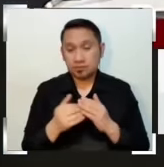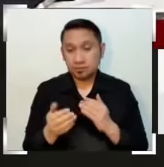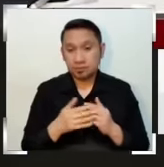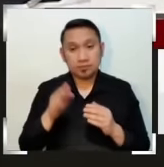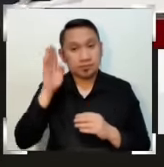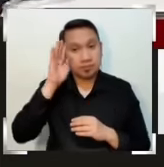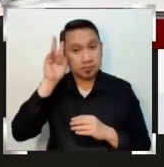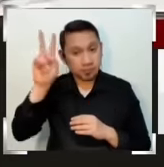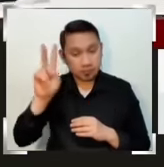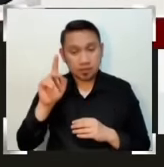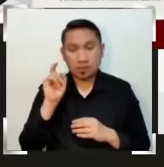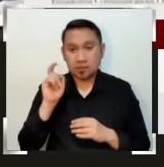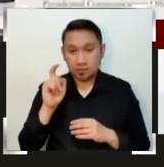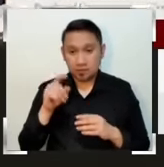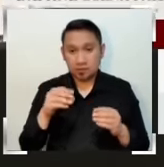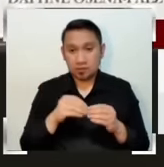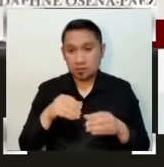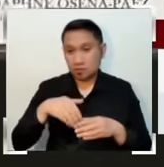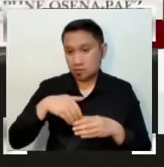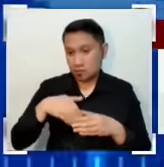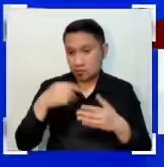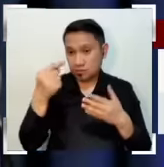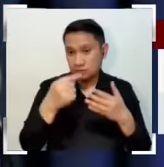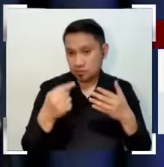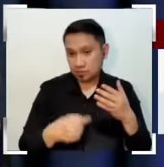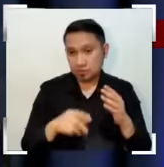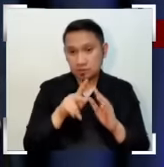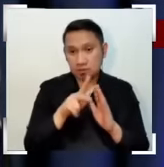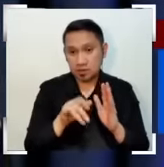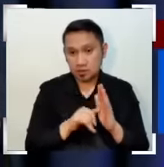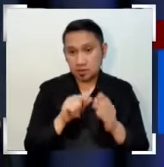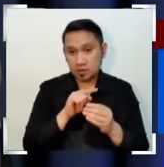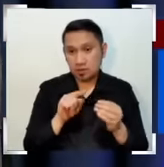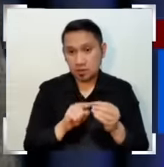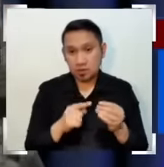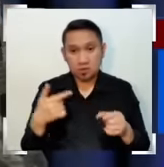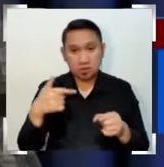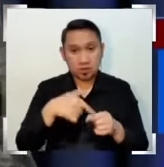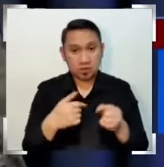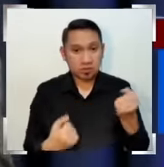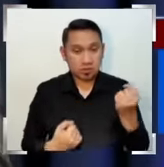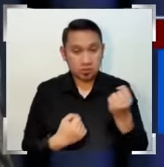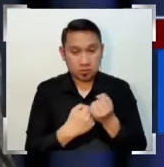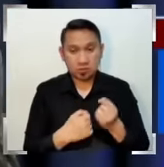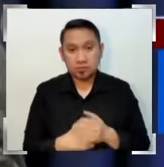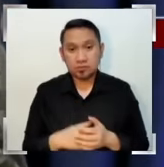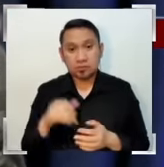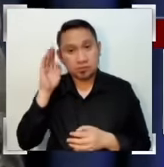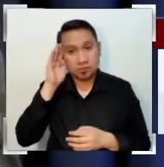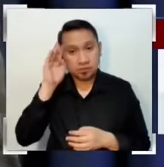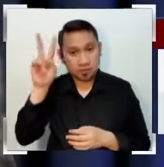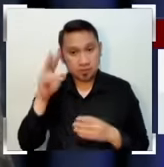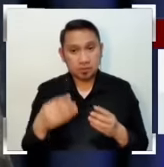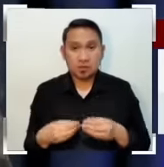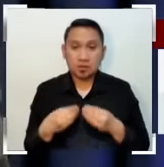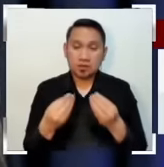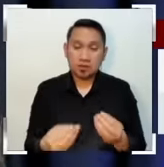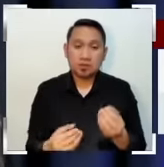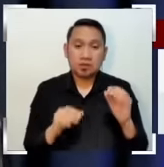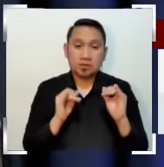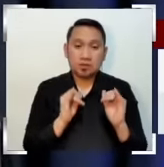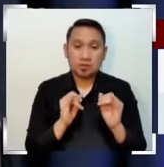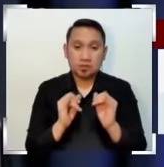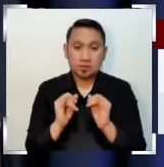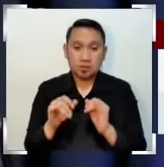pagpapabilis at pagluluwag ng kondisyon para sa fuel subsidy. The President gave instructions on changing the language of